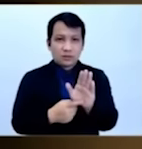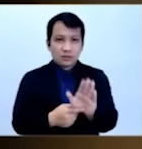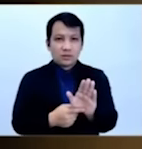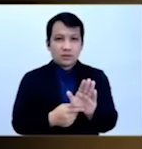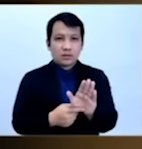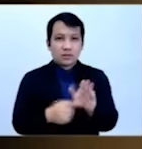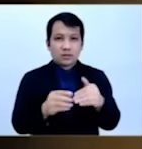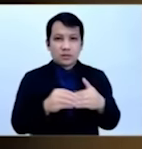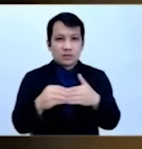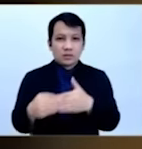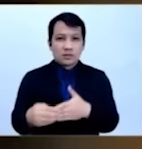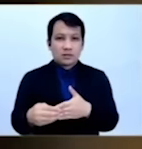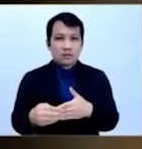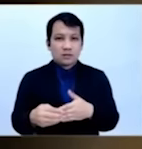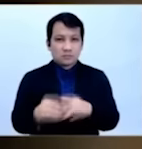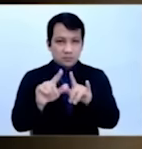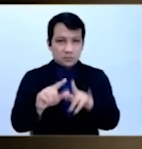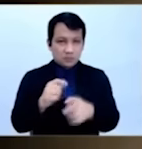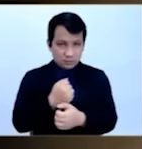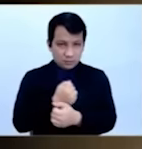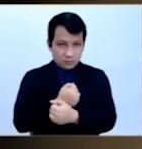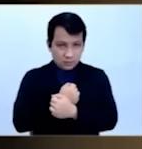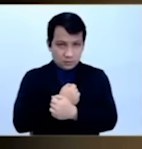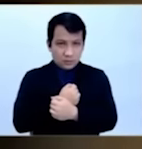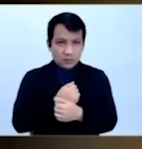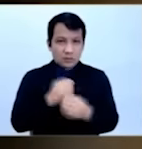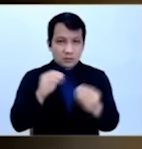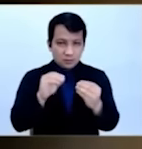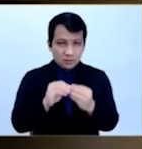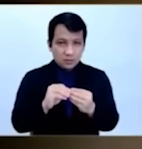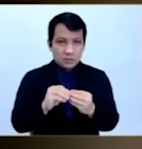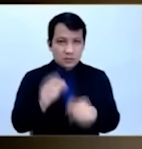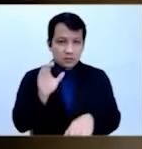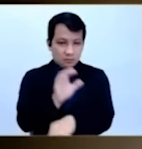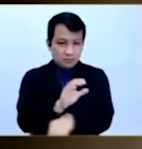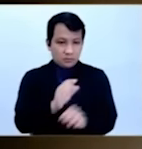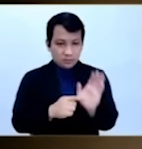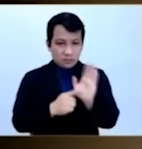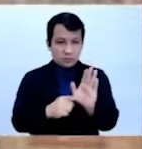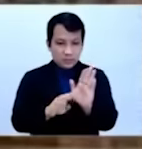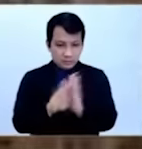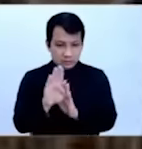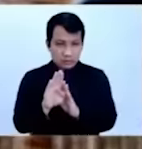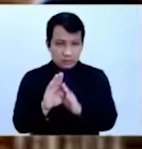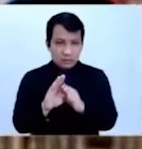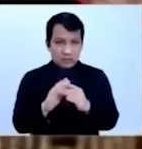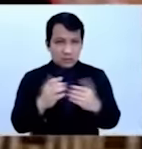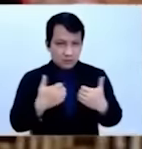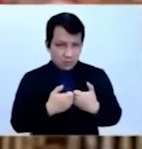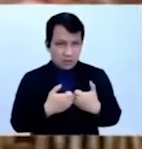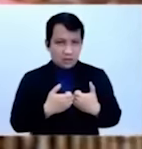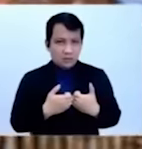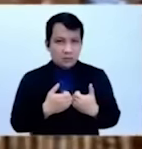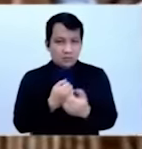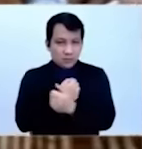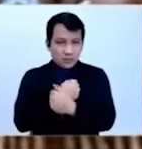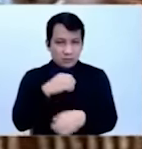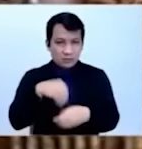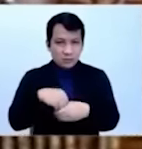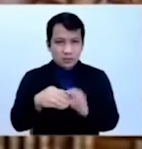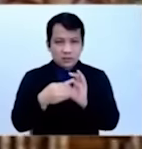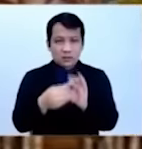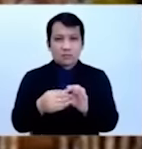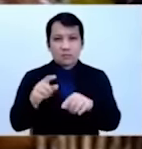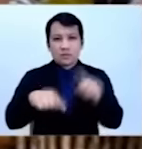ang kanilang pagmamahalan gaya ng paghalik bilang patunay na na-develop na sila sa isa't isa. Kinumpirma ito ni Senator Bato sa